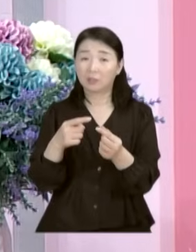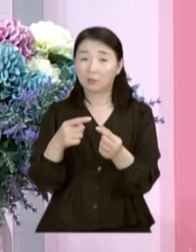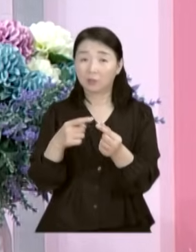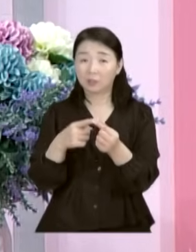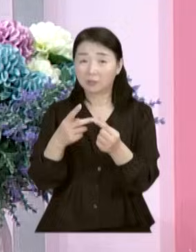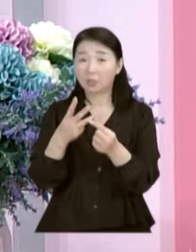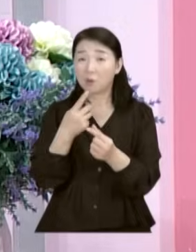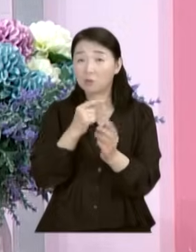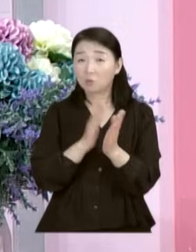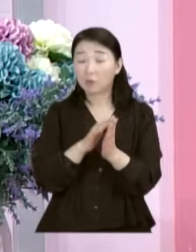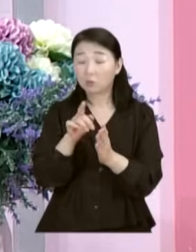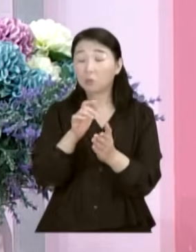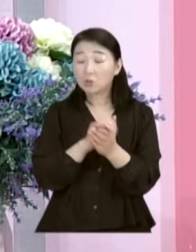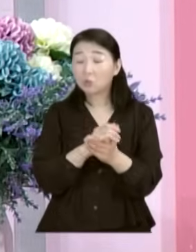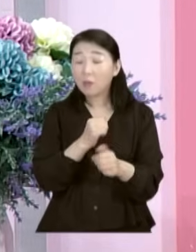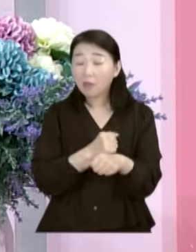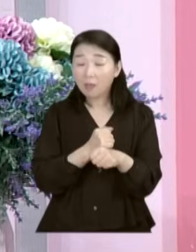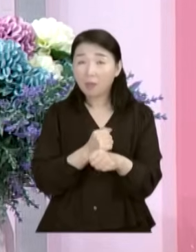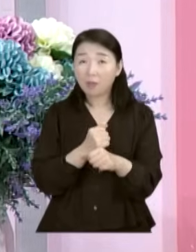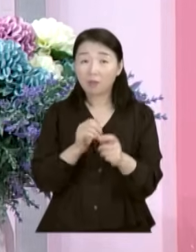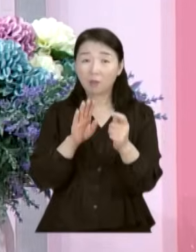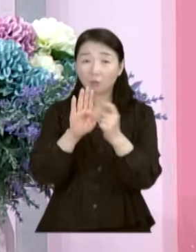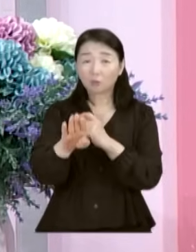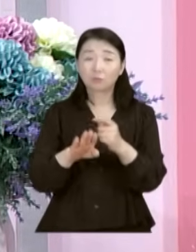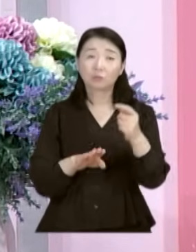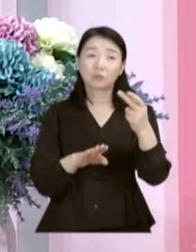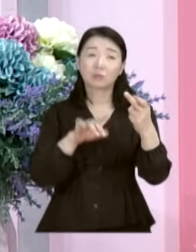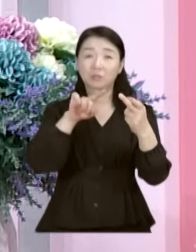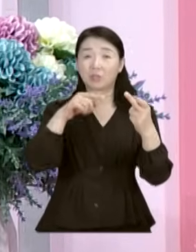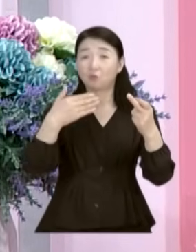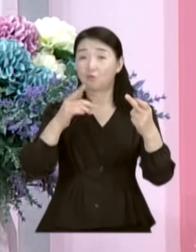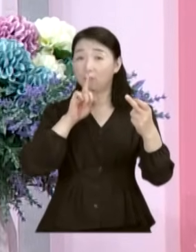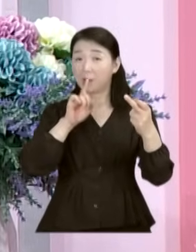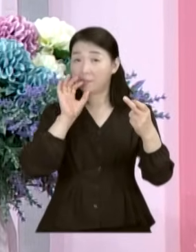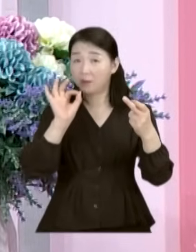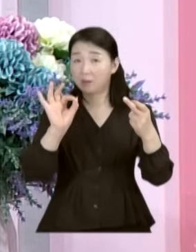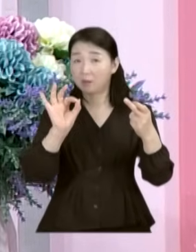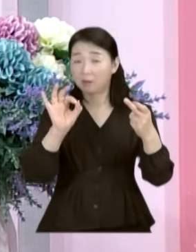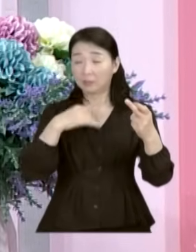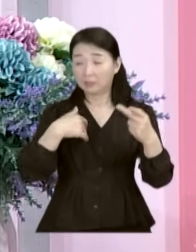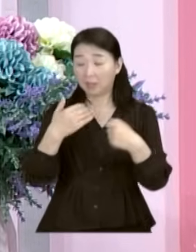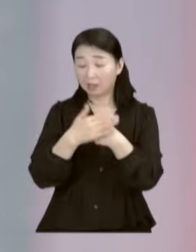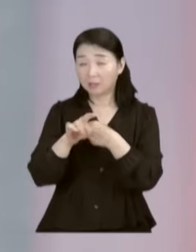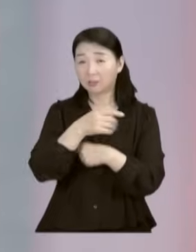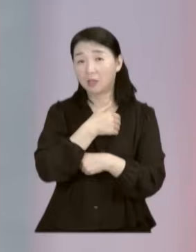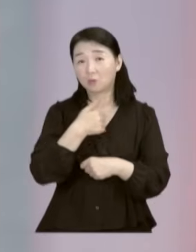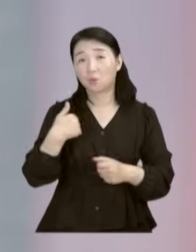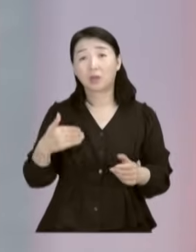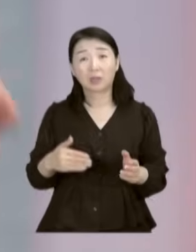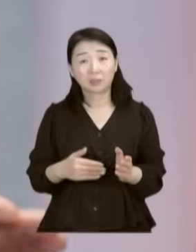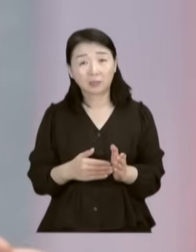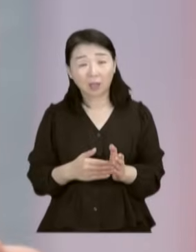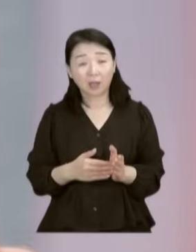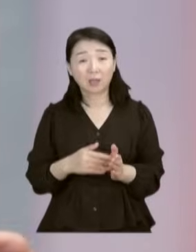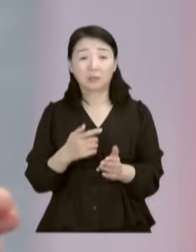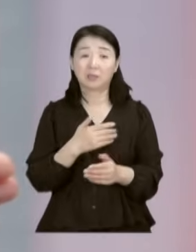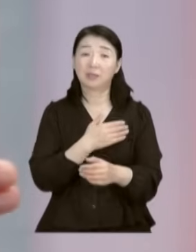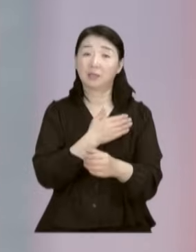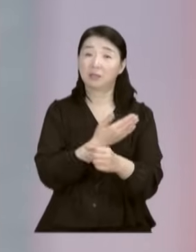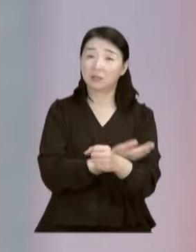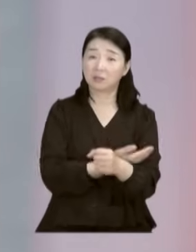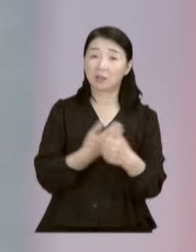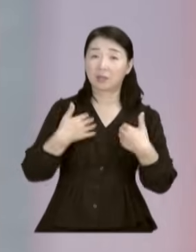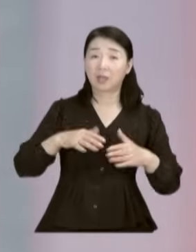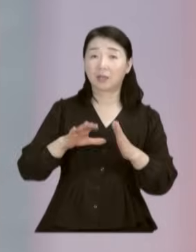번 기도했는데 너도 기도회하고 제가 그날 와서 고린도후서 12장 9절 말씀 봤어요 보는데 내 은혜가 내게